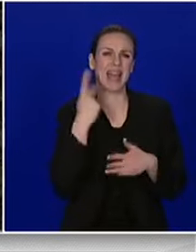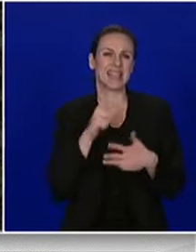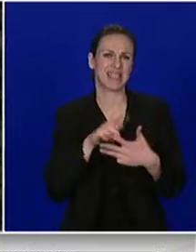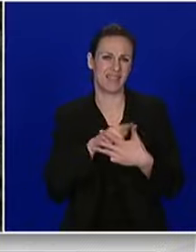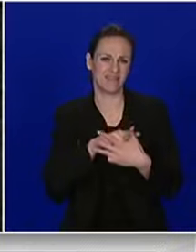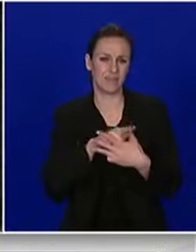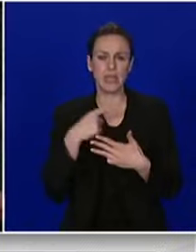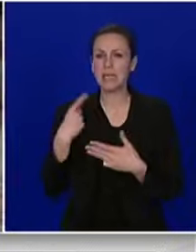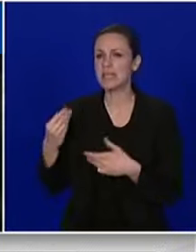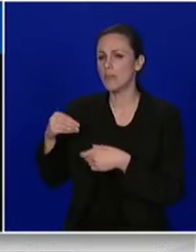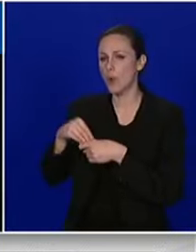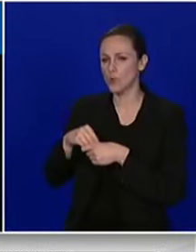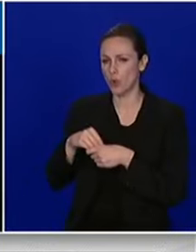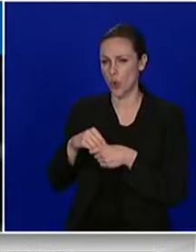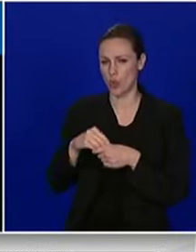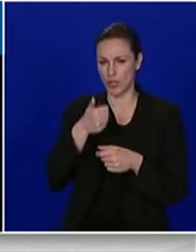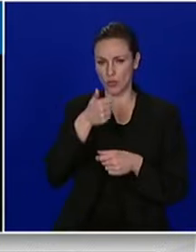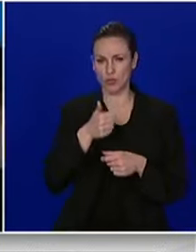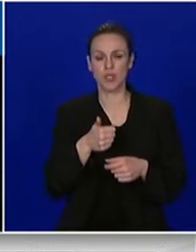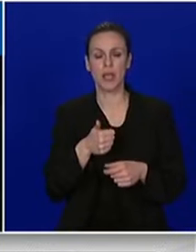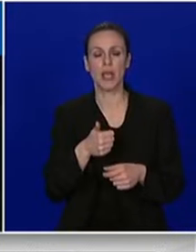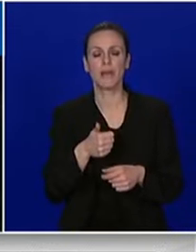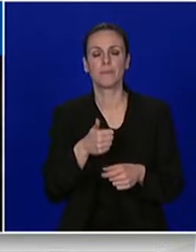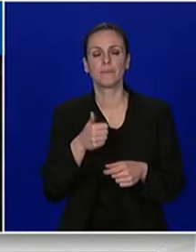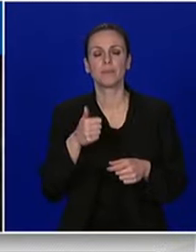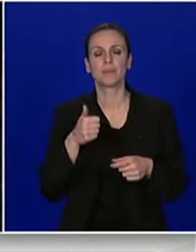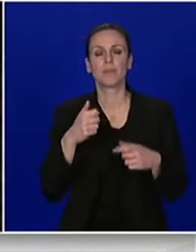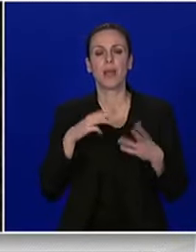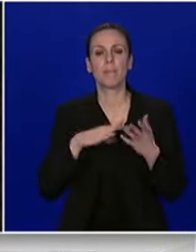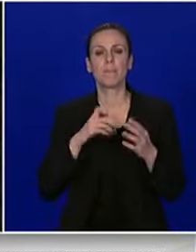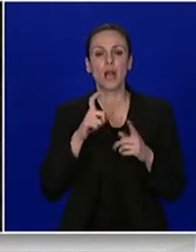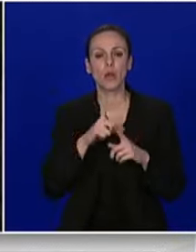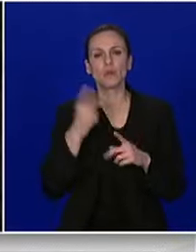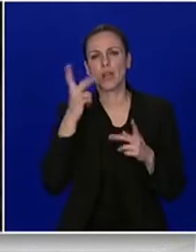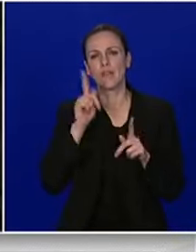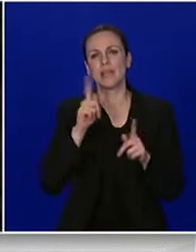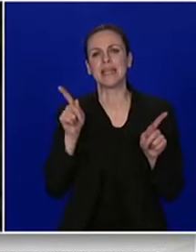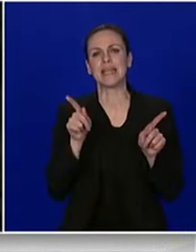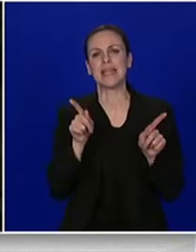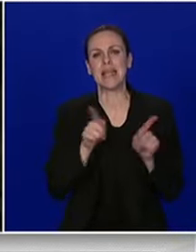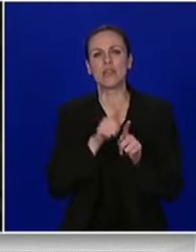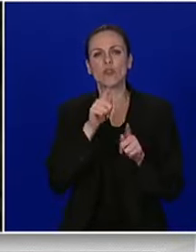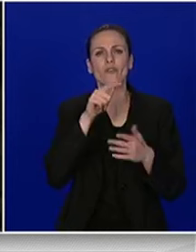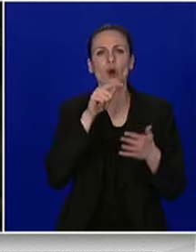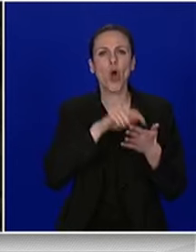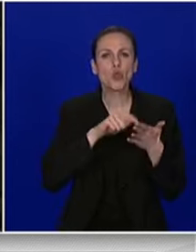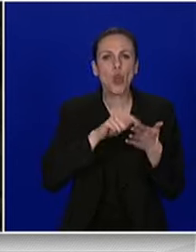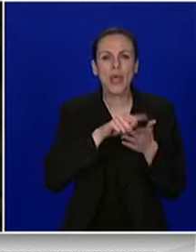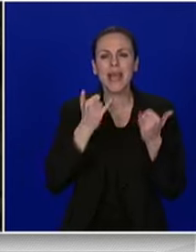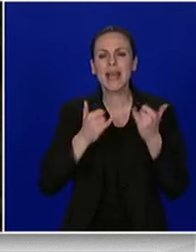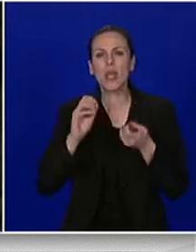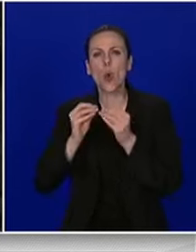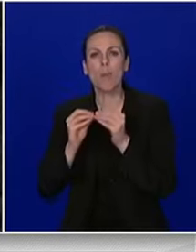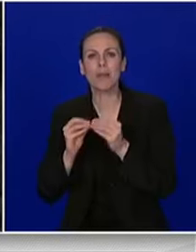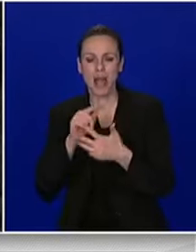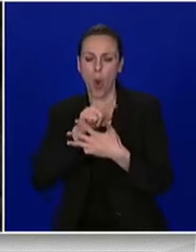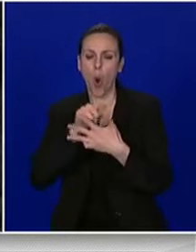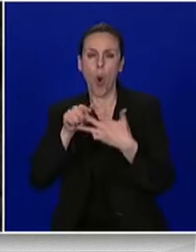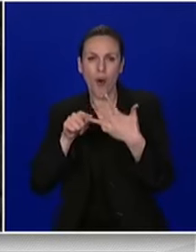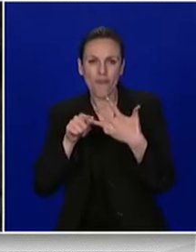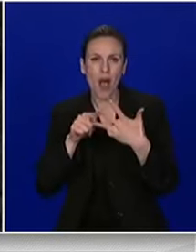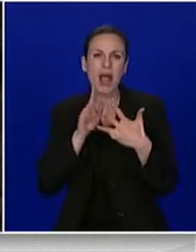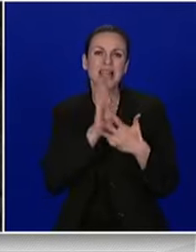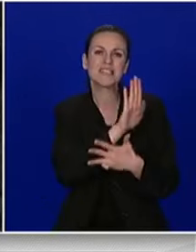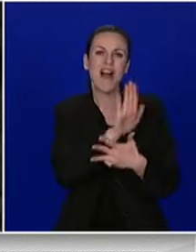Mogu samo dodati još jednu stvar. Dakle, naravno nisu isto točkaste mutacije ili kombinacije koje imaju